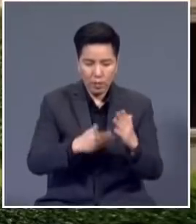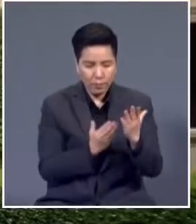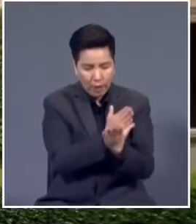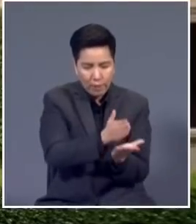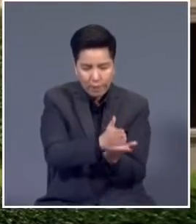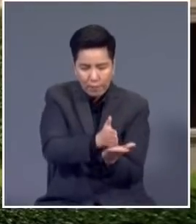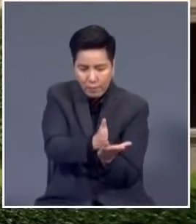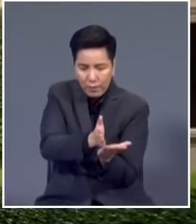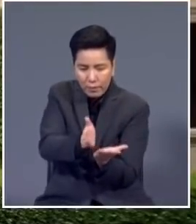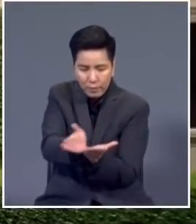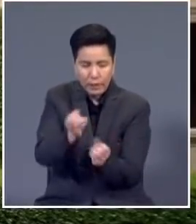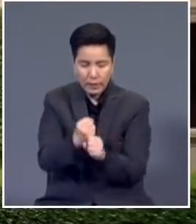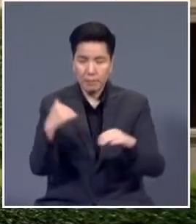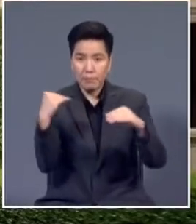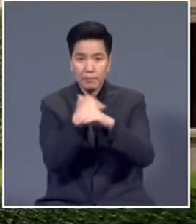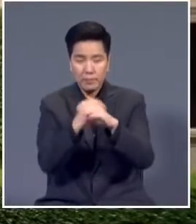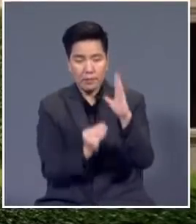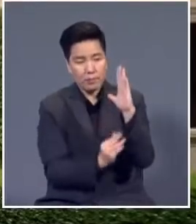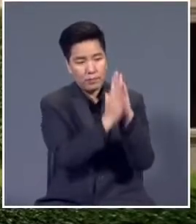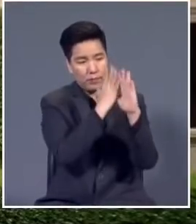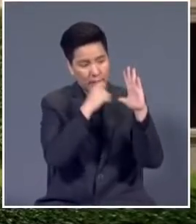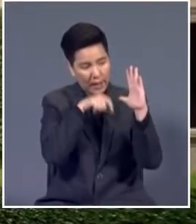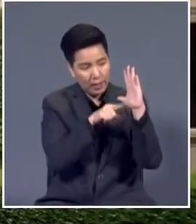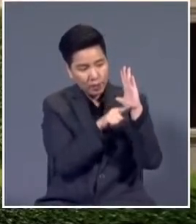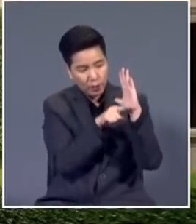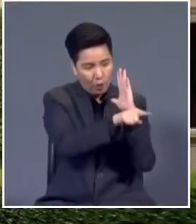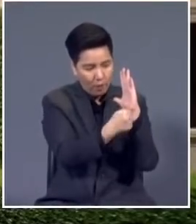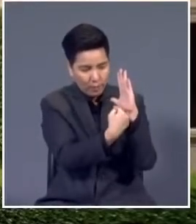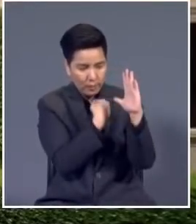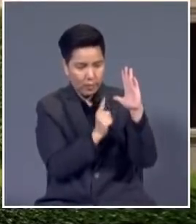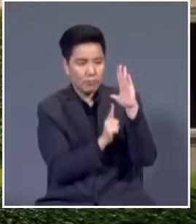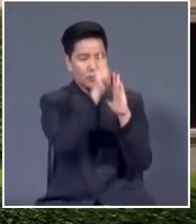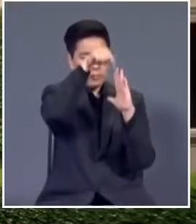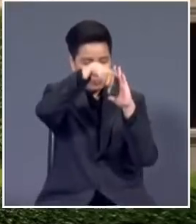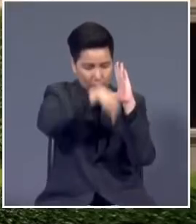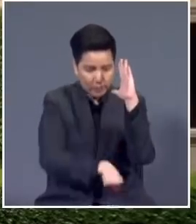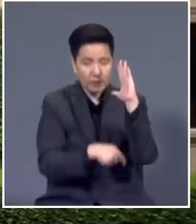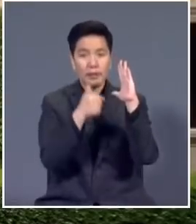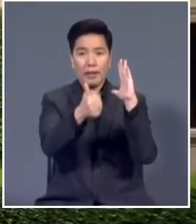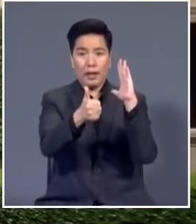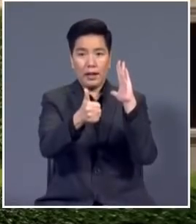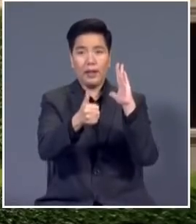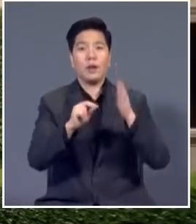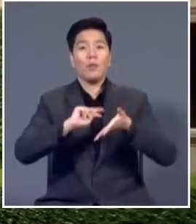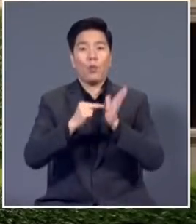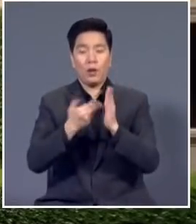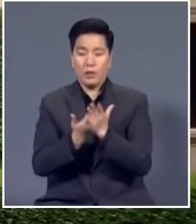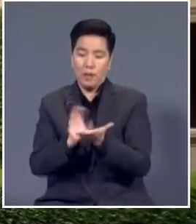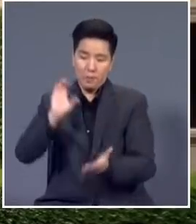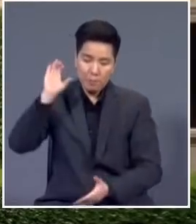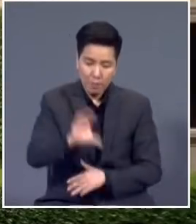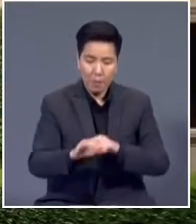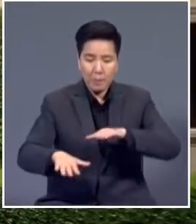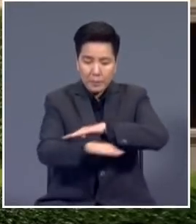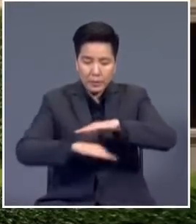วมถึงการเชื่อมโยงโครงข่ายคมนาคมกับประเทศเพื่อนบ้านเพื่อเพิ่มมูลค่าอีกด้วยนะครับทั้งนี้เราจะมีการลงทุนโครงสร้างพื้นฐานต่